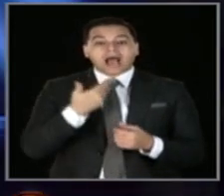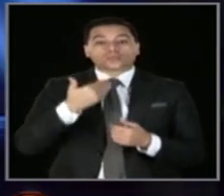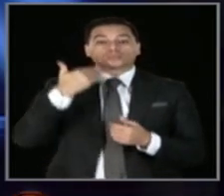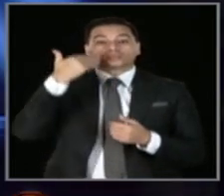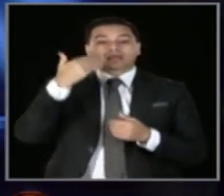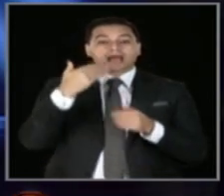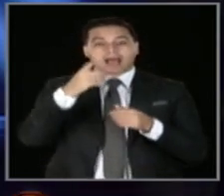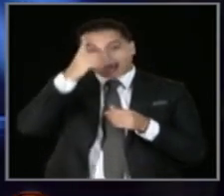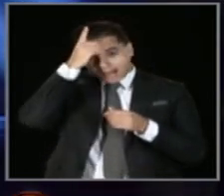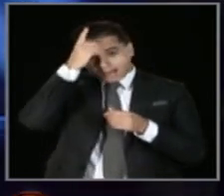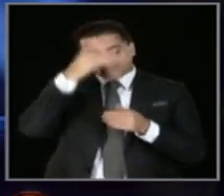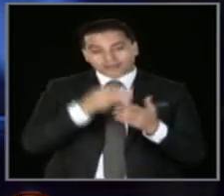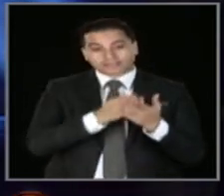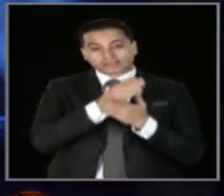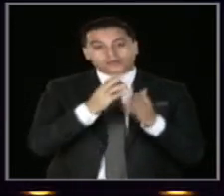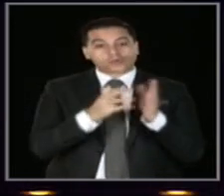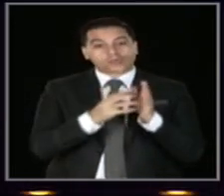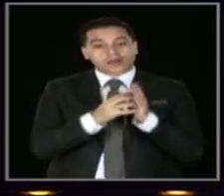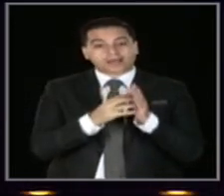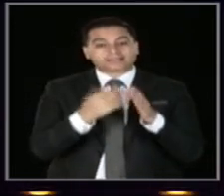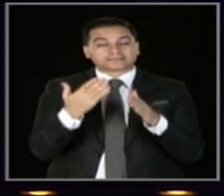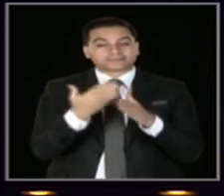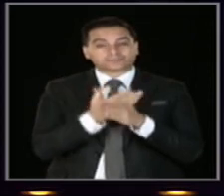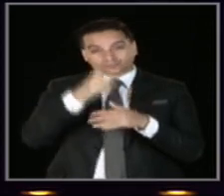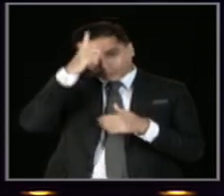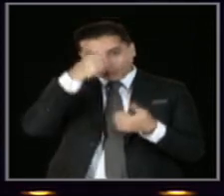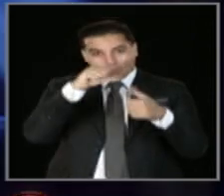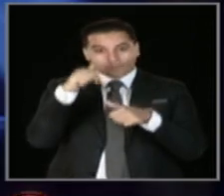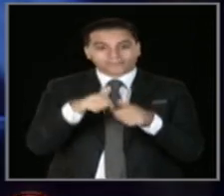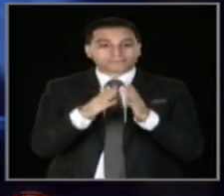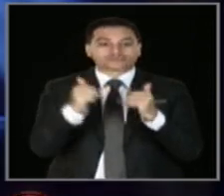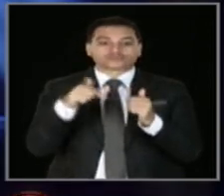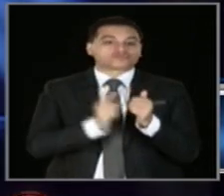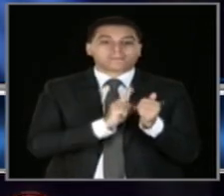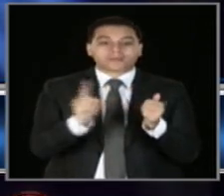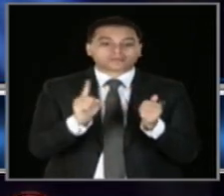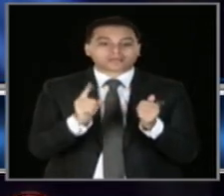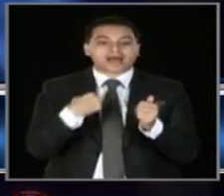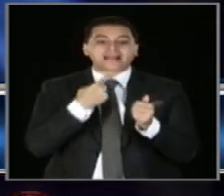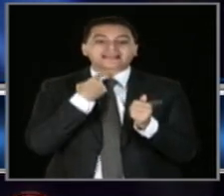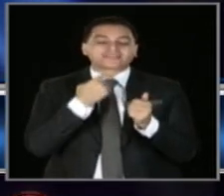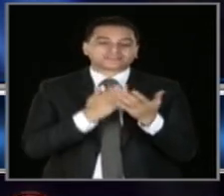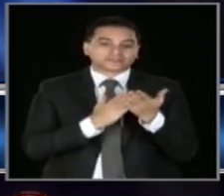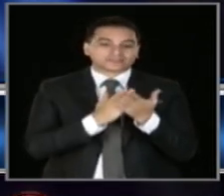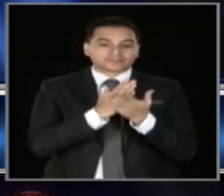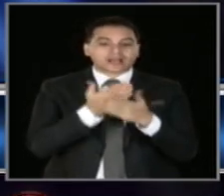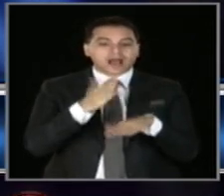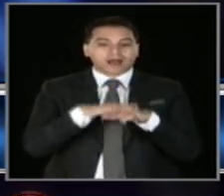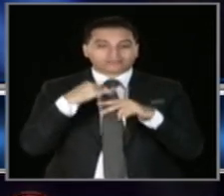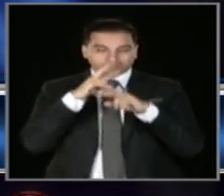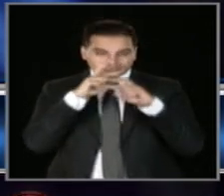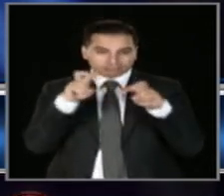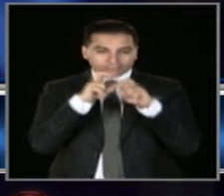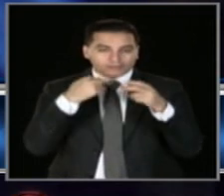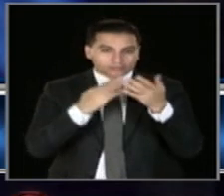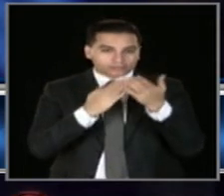المانيا. يا ريت نفسي. علشان مش متوفر في مصر. عشان مش موجوده في مصر. وانا اصلا لما كنت بعمل سيرش ولقيتهم بيقولوا